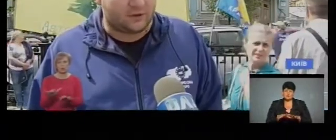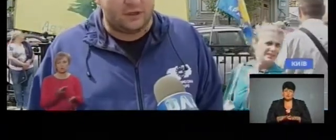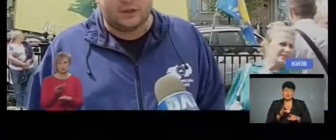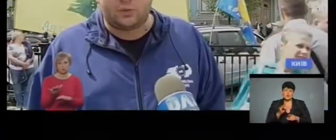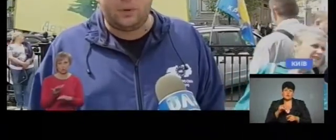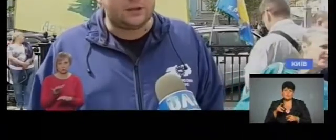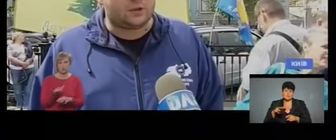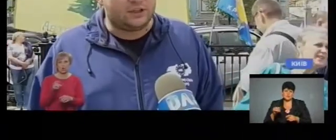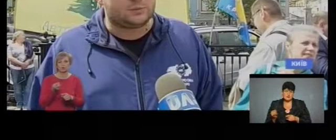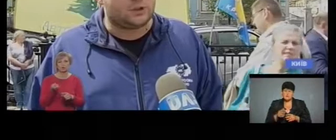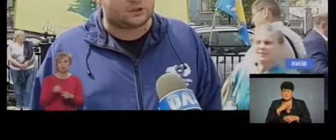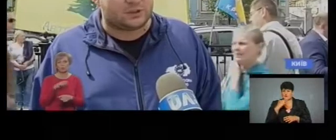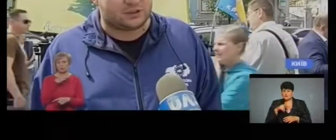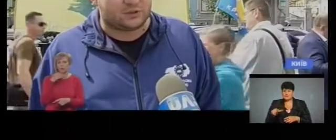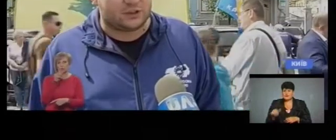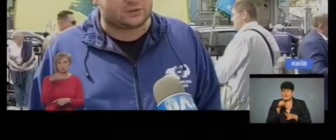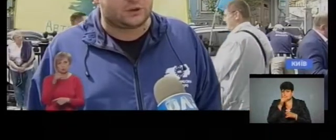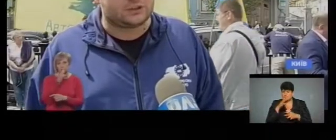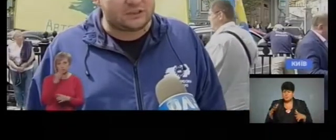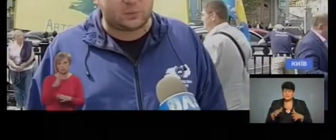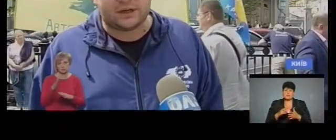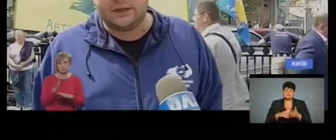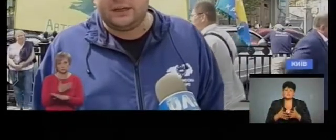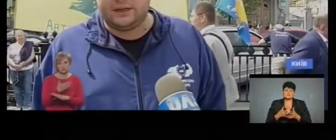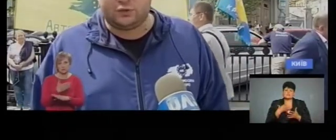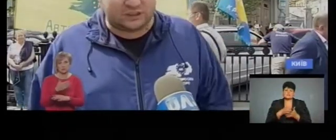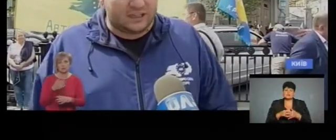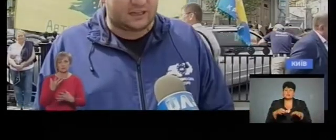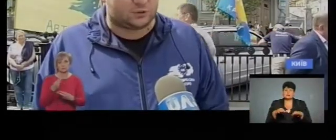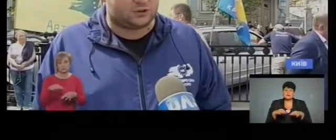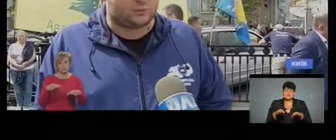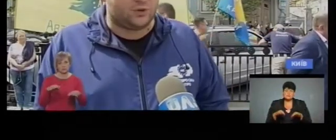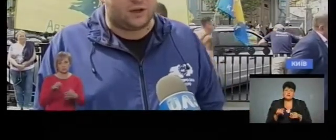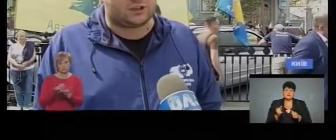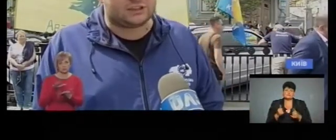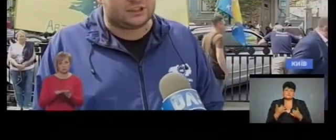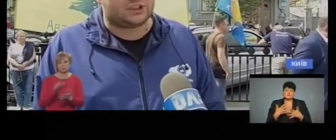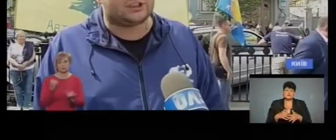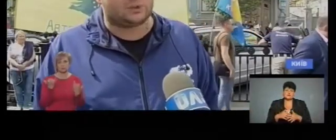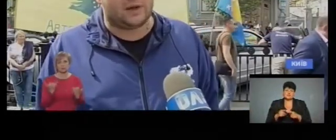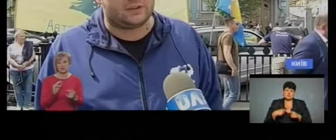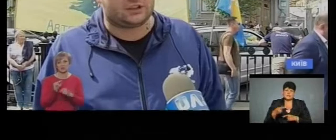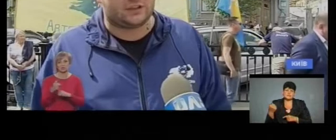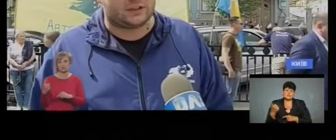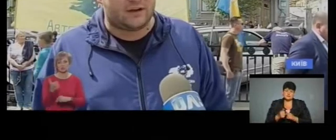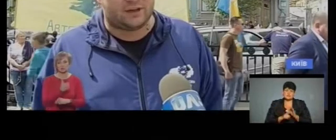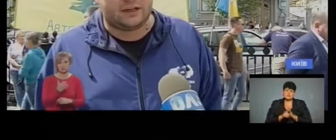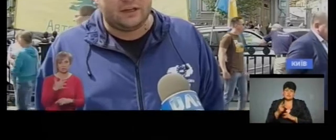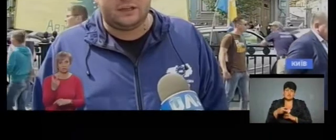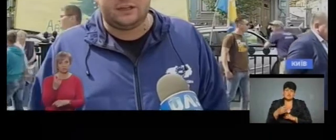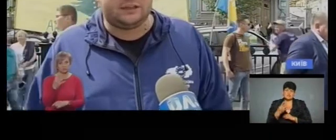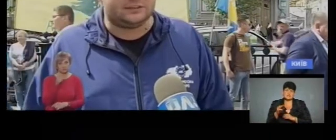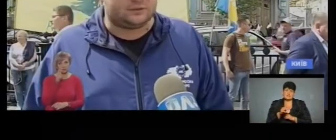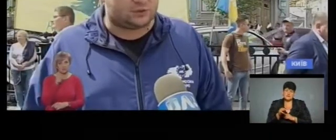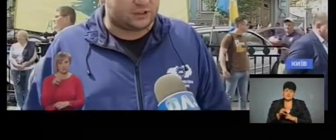митників. Тому багато людей не змогли розмитнити свої транспортні засоби. І вже зараз, ось буквально через тиждень, наступає 24 травня,